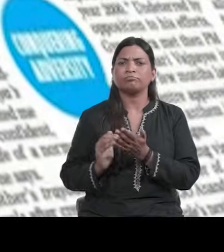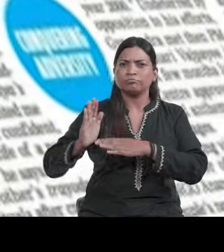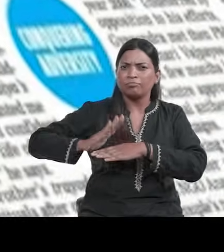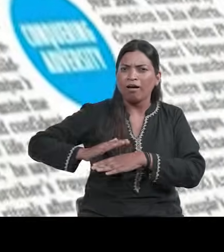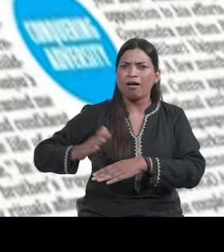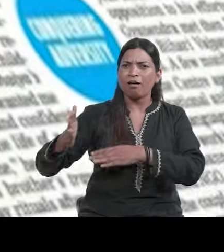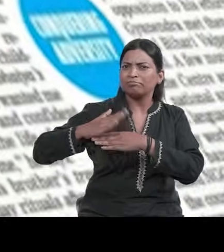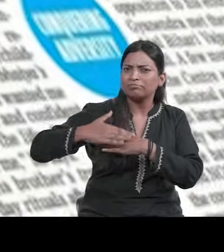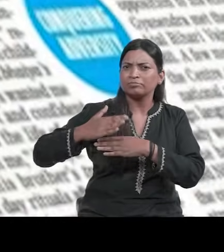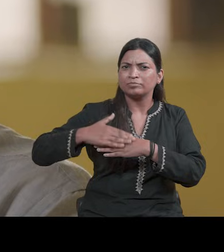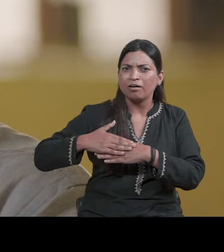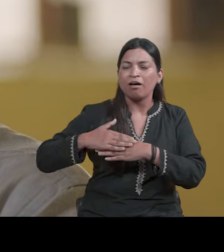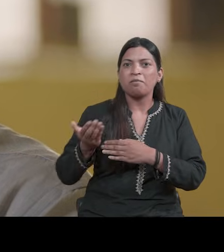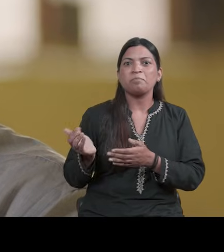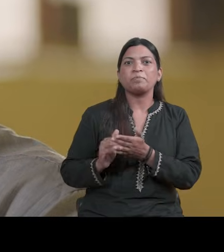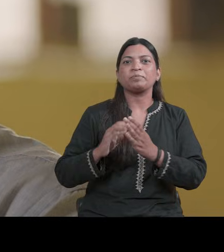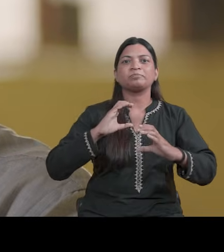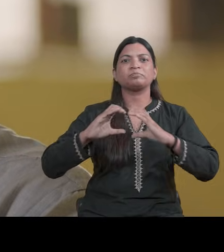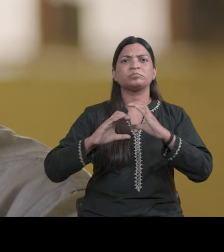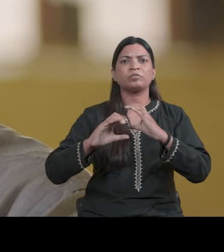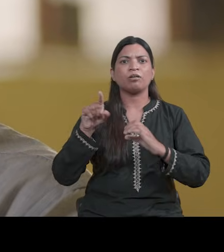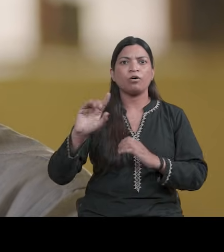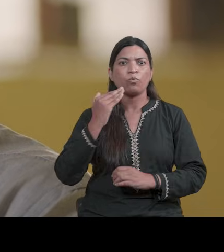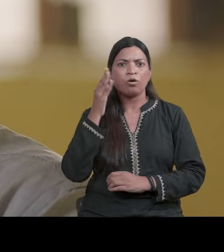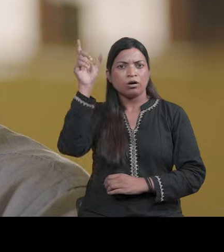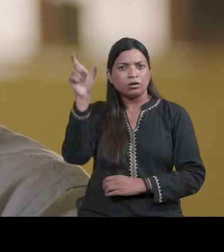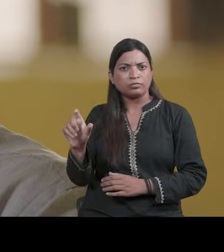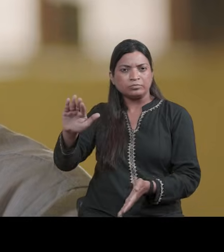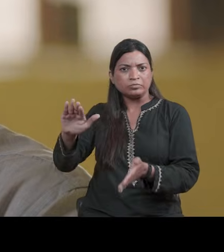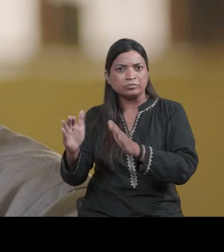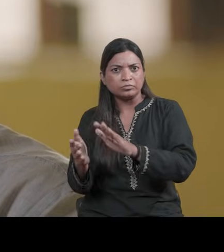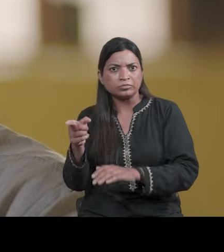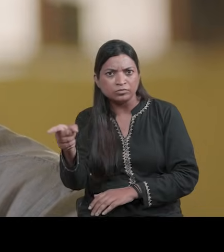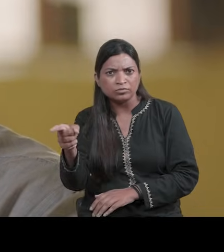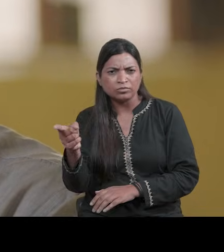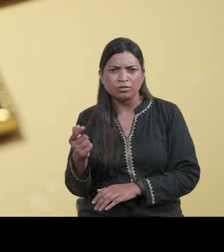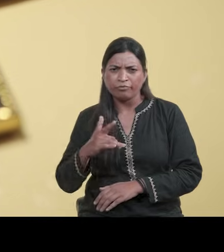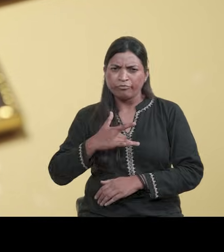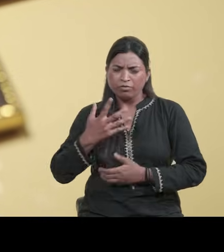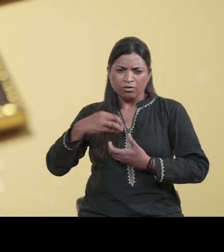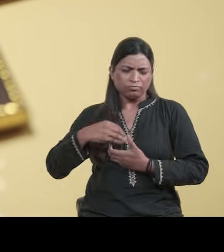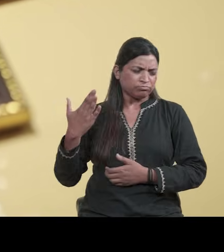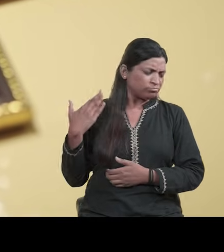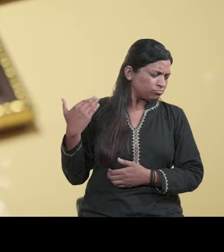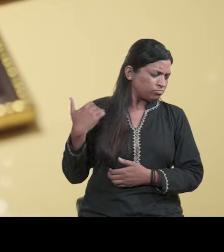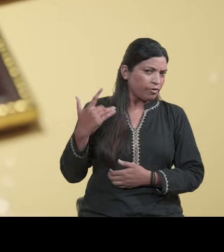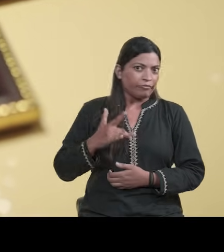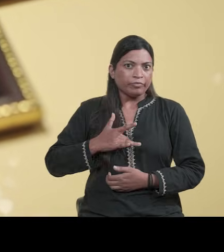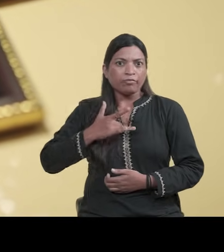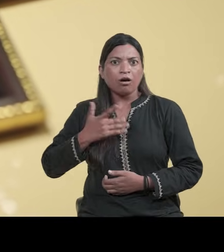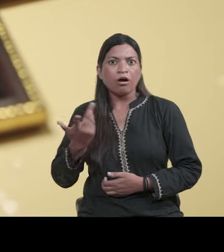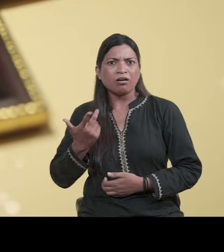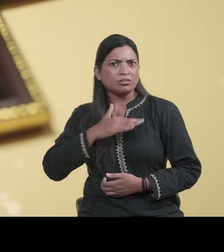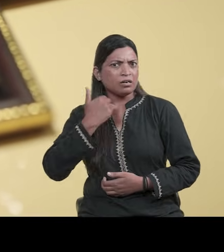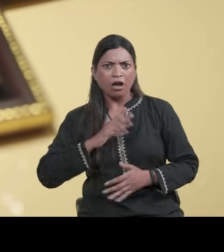हुई, ऐसा लगा कि जैसे मुझे बार बार टच कर रहे हैं कि मैं मरा नहीं हूँ, मैं ज़िंदा हूँ। और उनके जो मूक